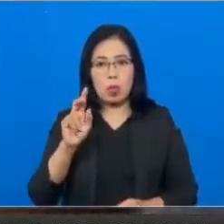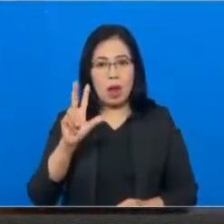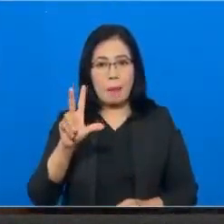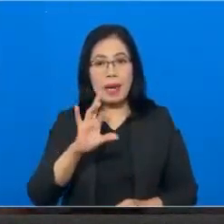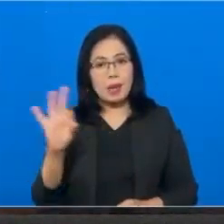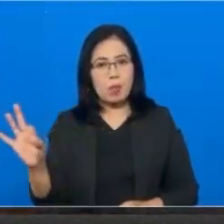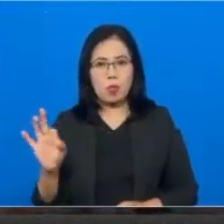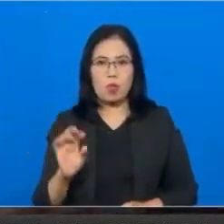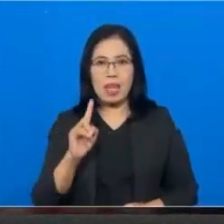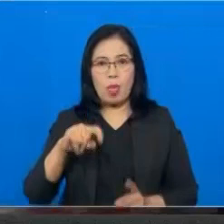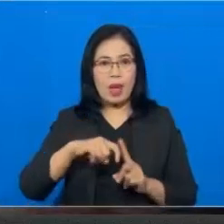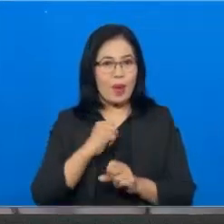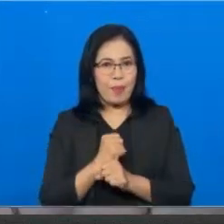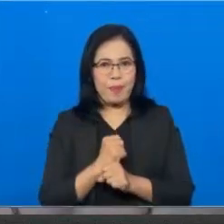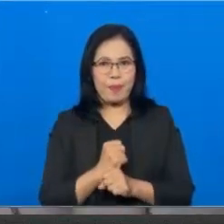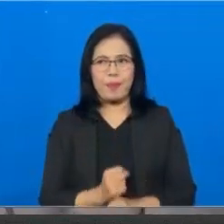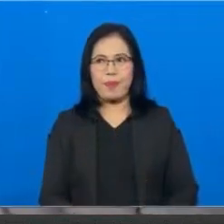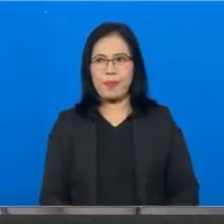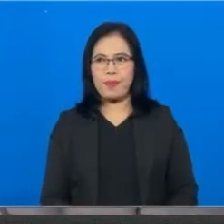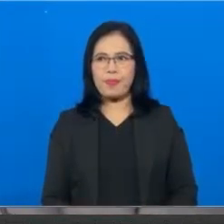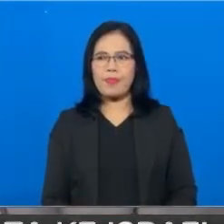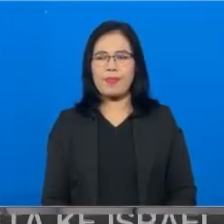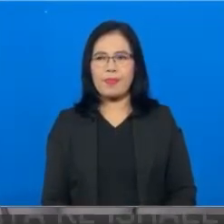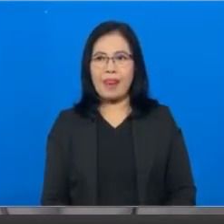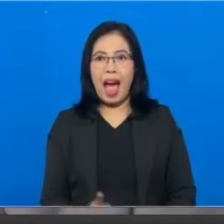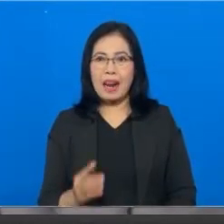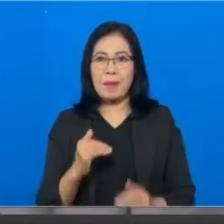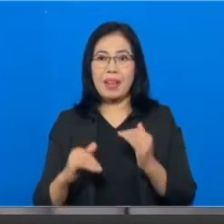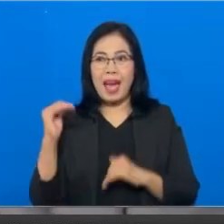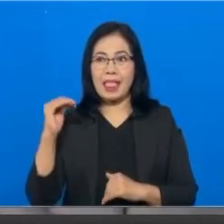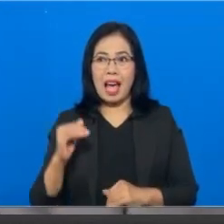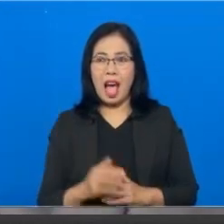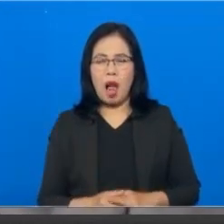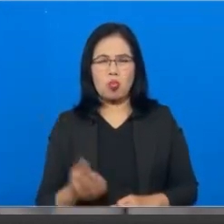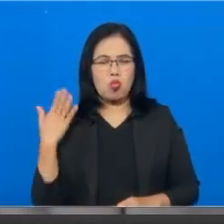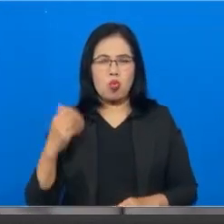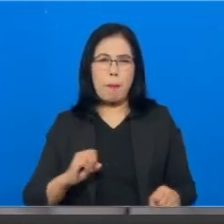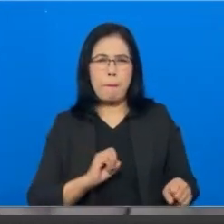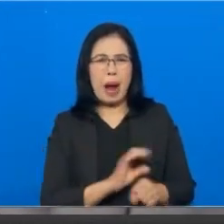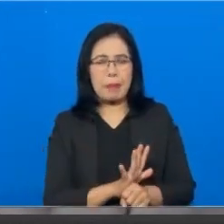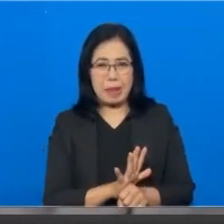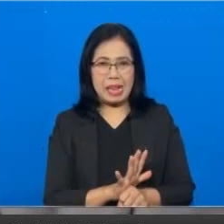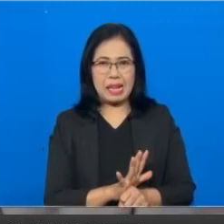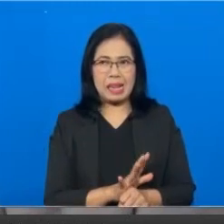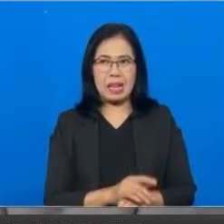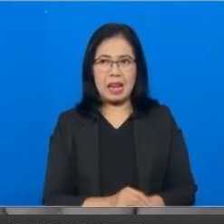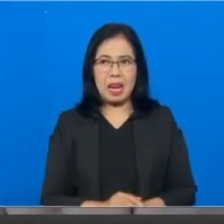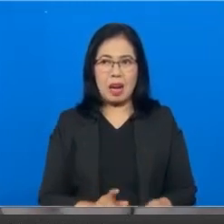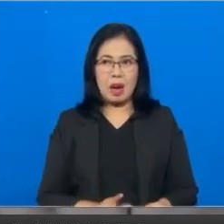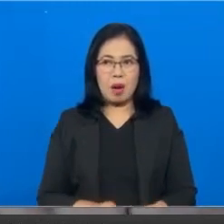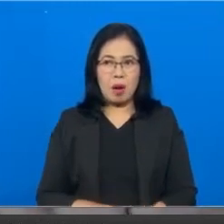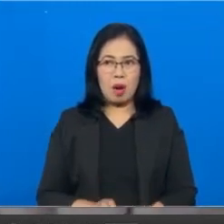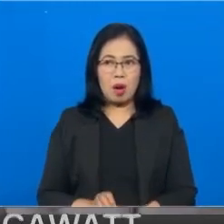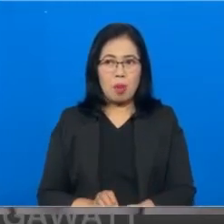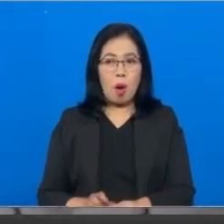Rp128.000. Ya tentunya ada peningkatan ya Mas, soalnya kalau pas pandemi itu mau kirim akses jalan